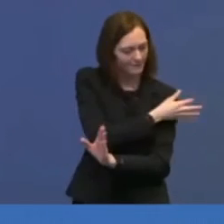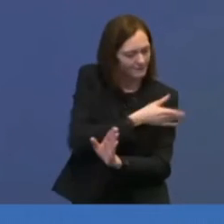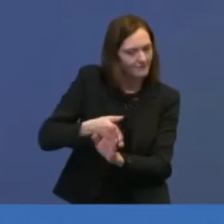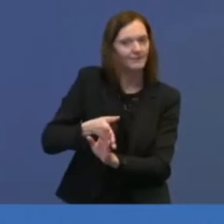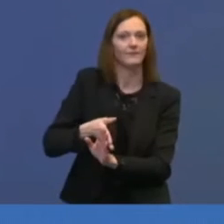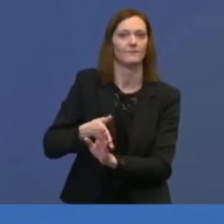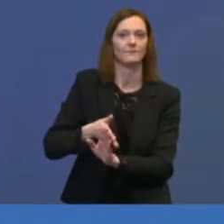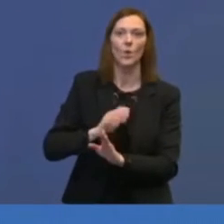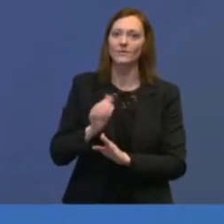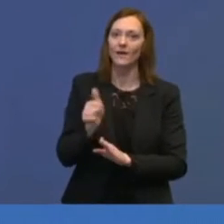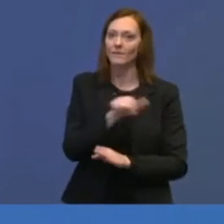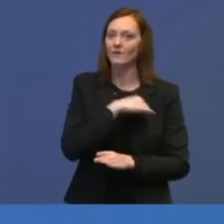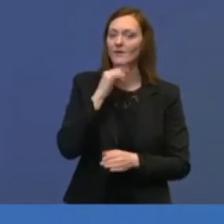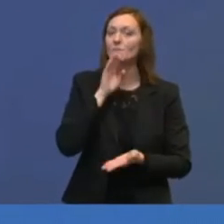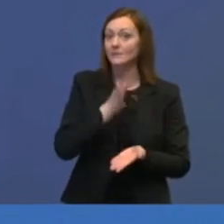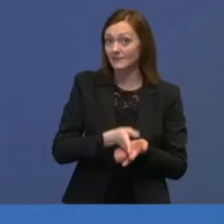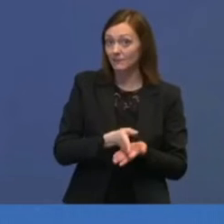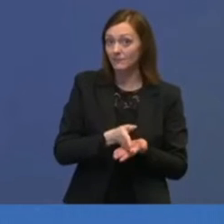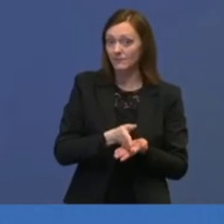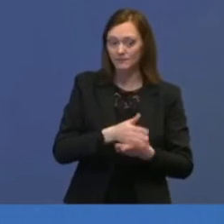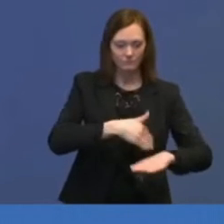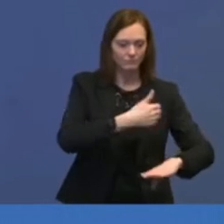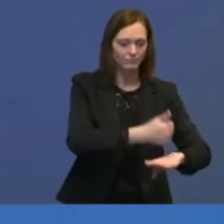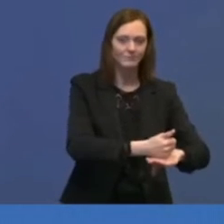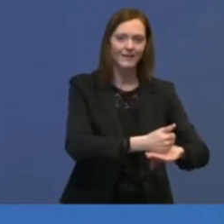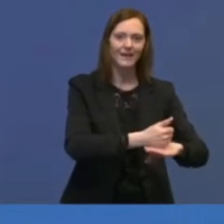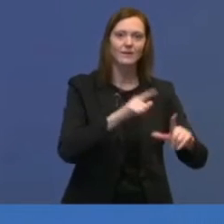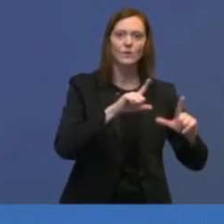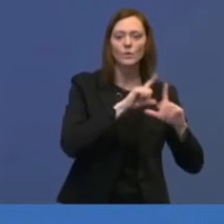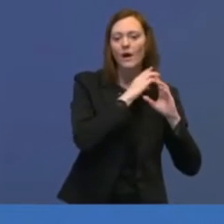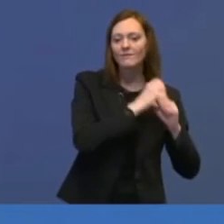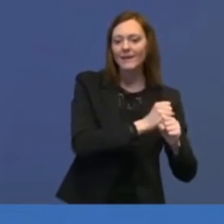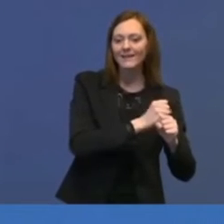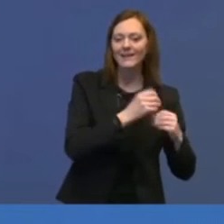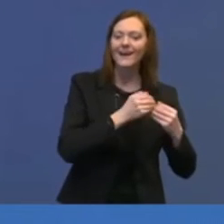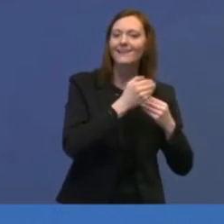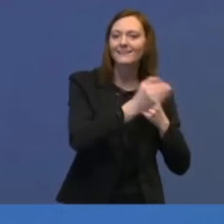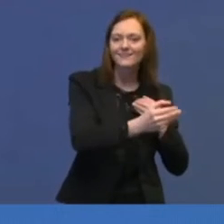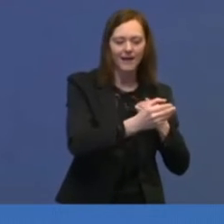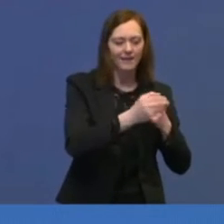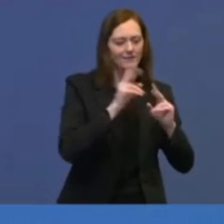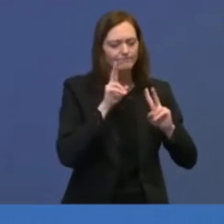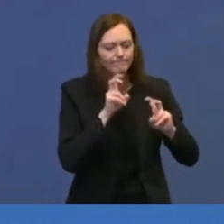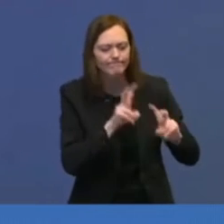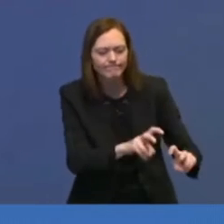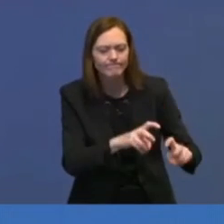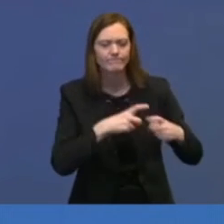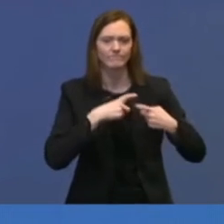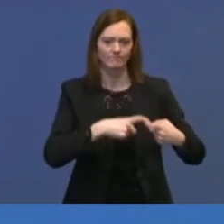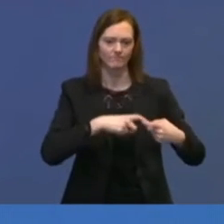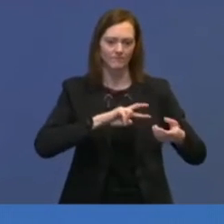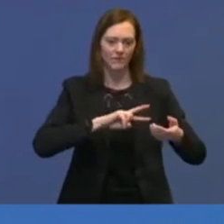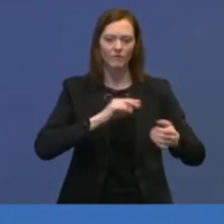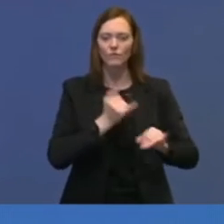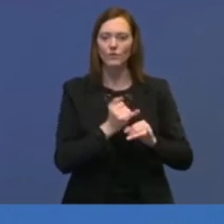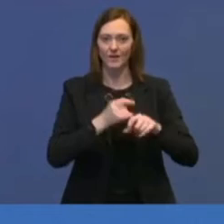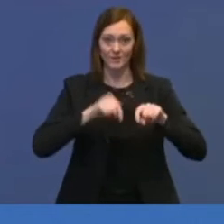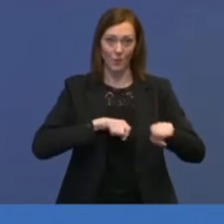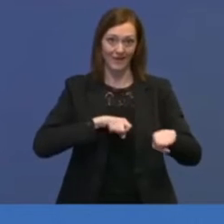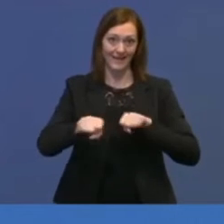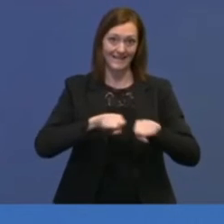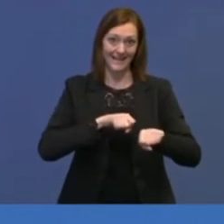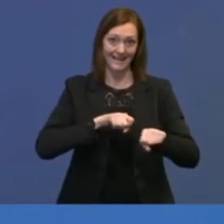Taas tarteed wa xa nu qo aaminey in qimayn banax bananaan o daxdaxaaat ah lagu samayya xabki dewladdan o oktober timi